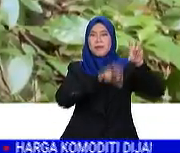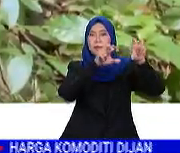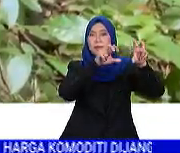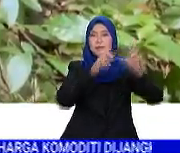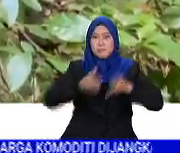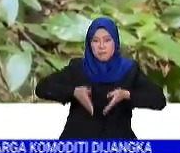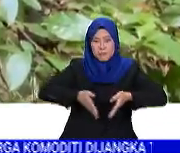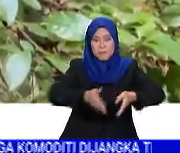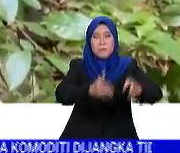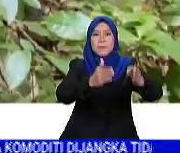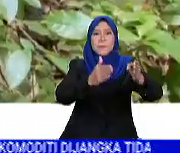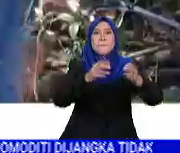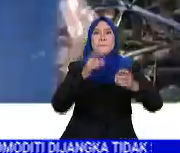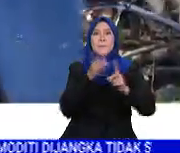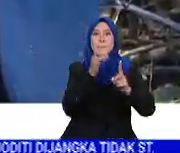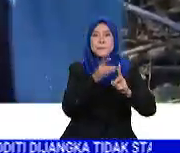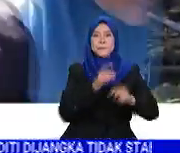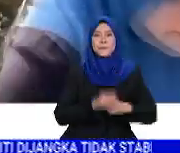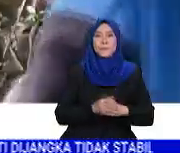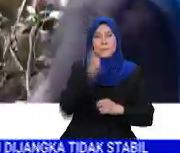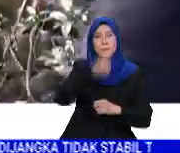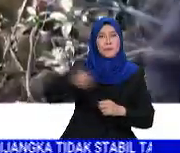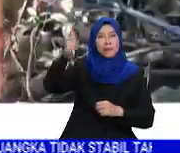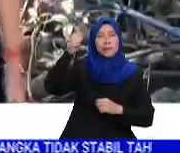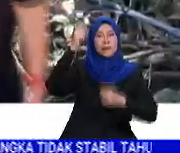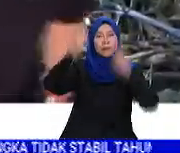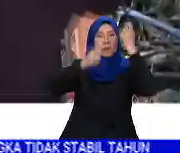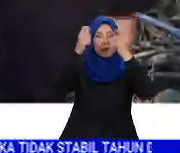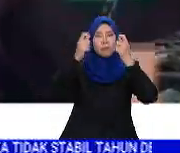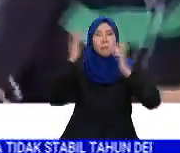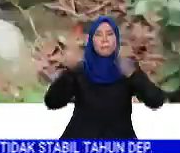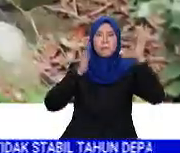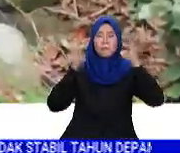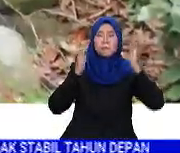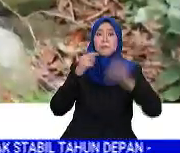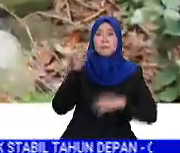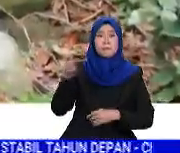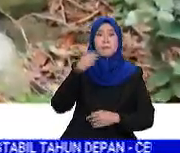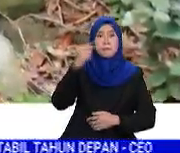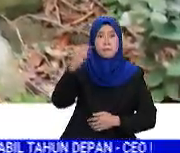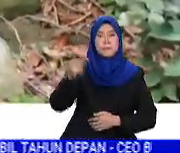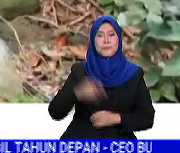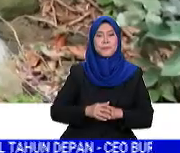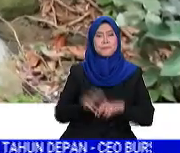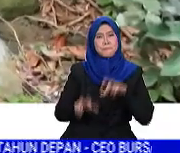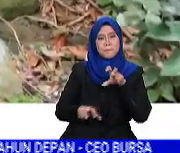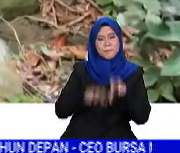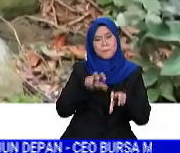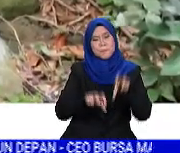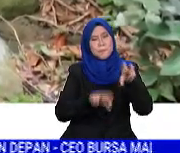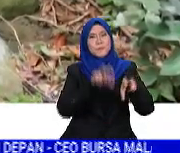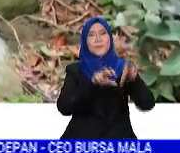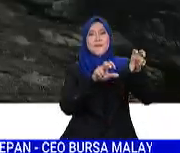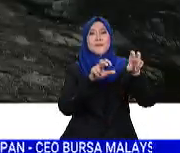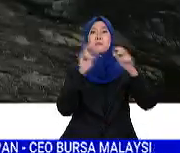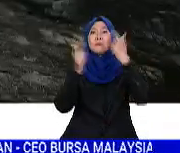laluan besi atau Via Ferrata. Pengarah Turisme Malaysia Wilayah Timur, Hafiz Hazin berkata, sepanjang pendakian pelancong